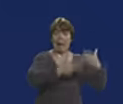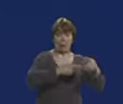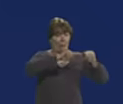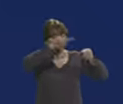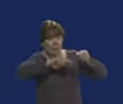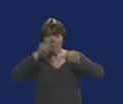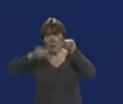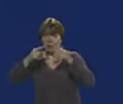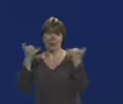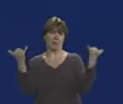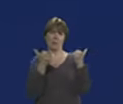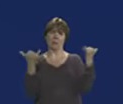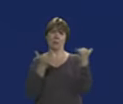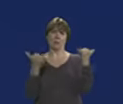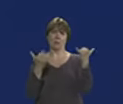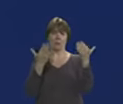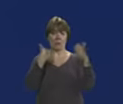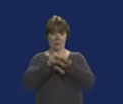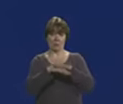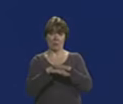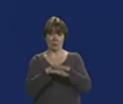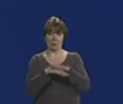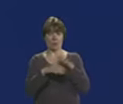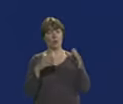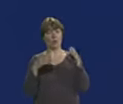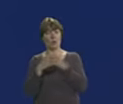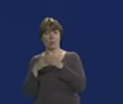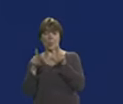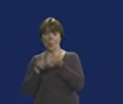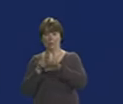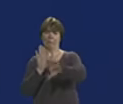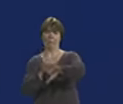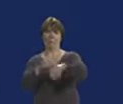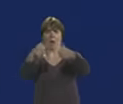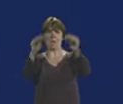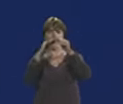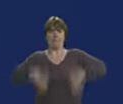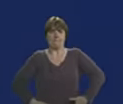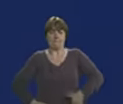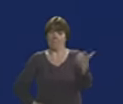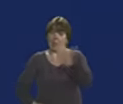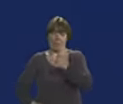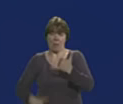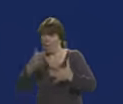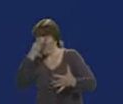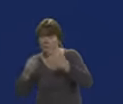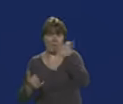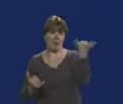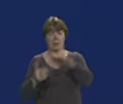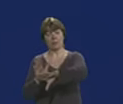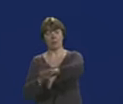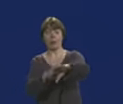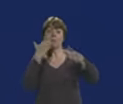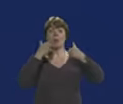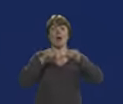politicien, y compris dans ce parti politique extrême, vous demandent de rester à la maison. Je veux dire à ces Français que si